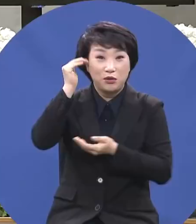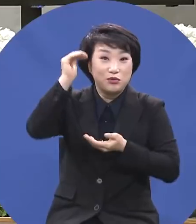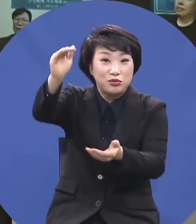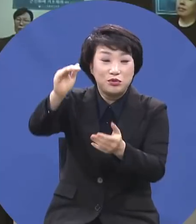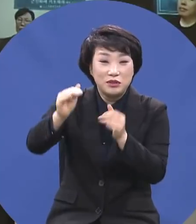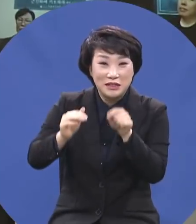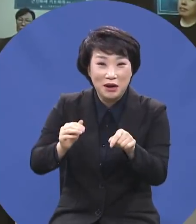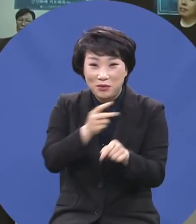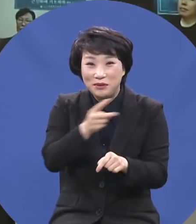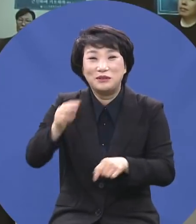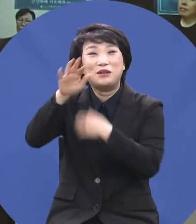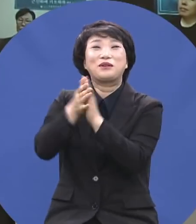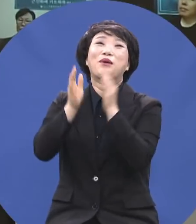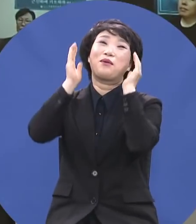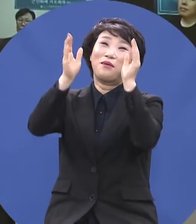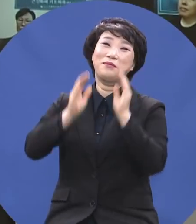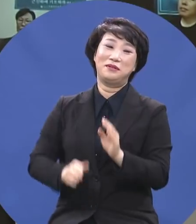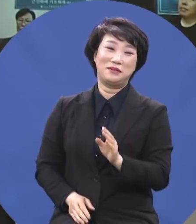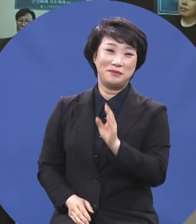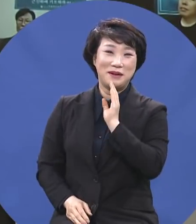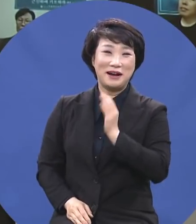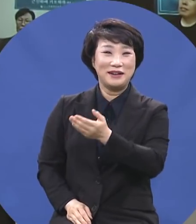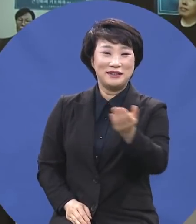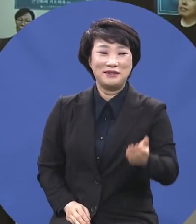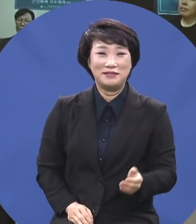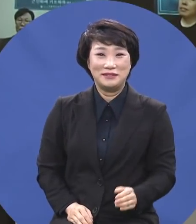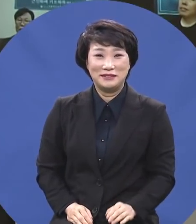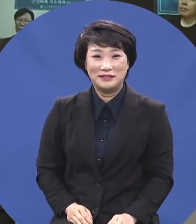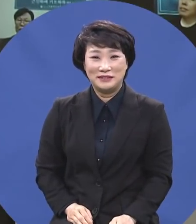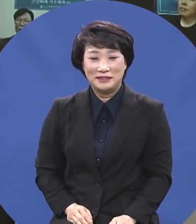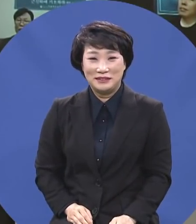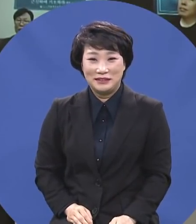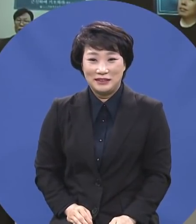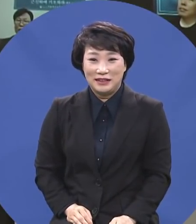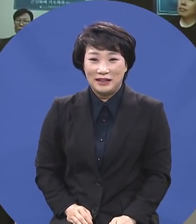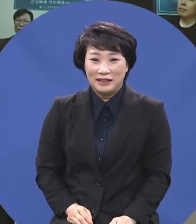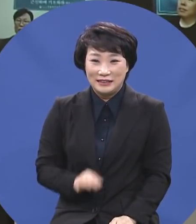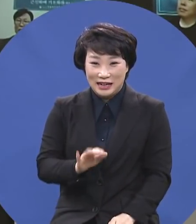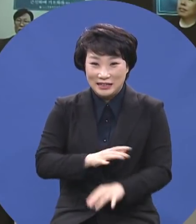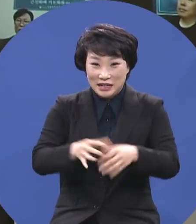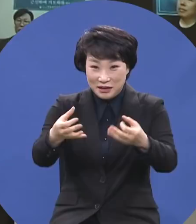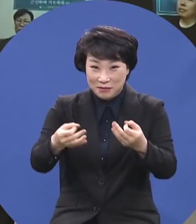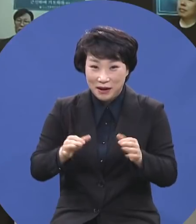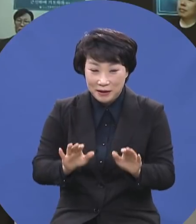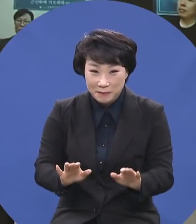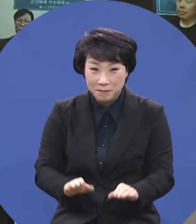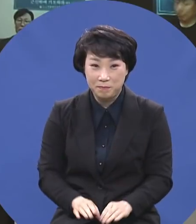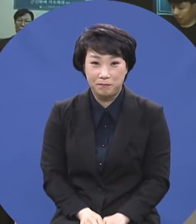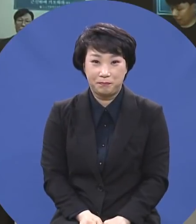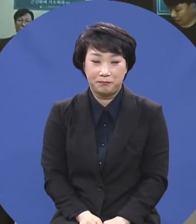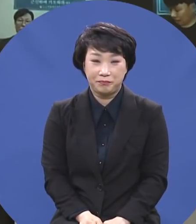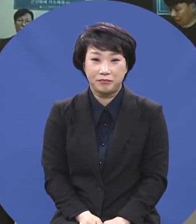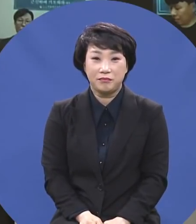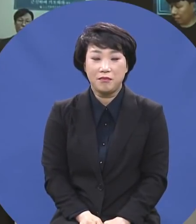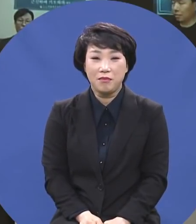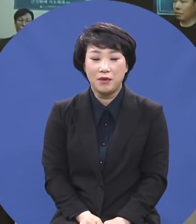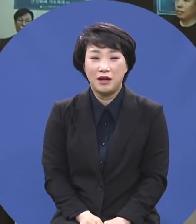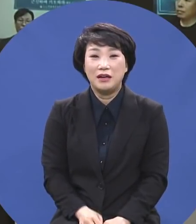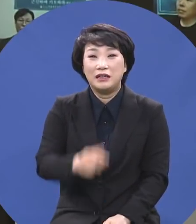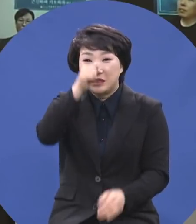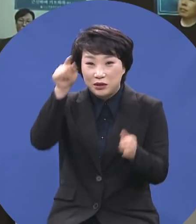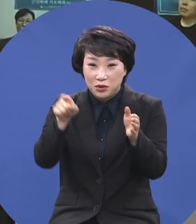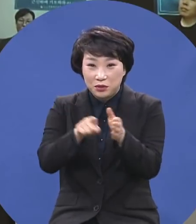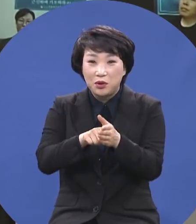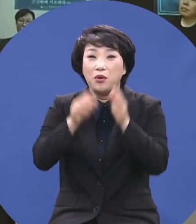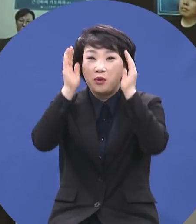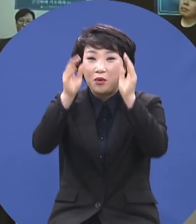게 성경 공부요. 예, 여러분 잘 들어. 우리